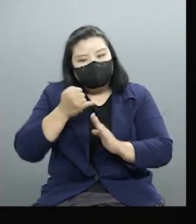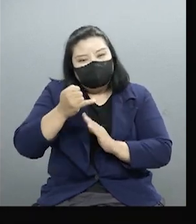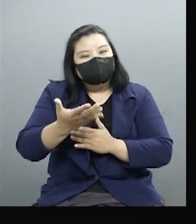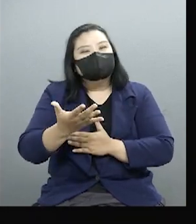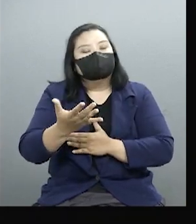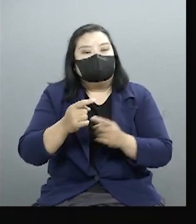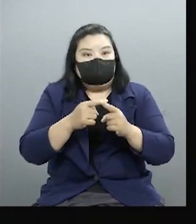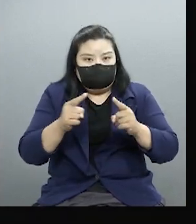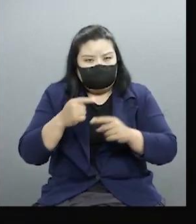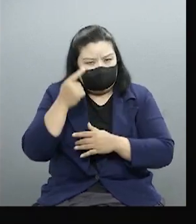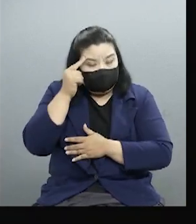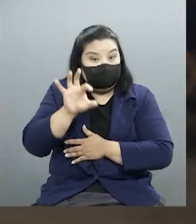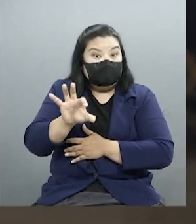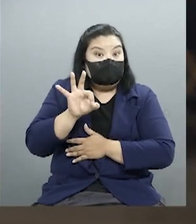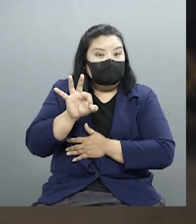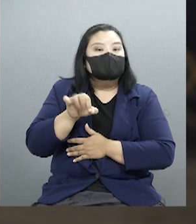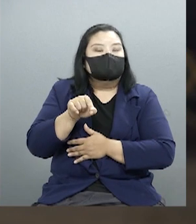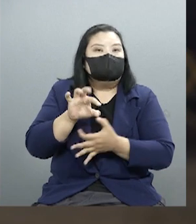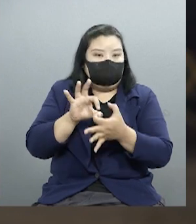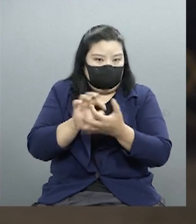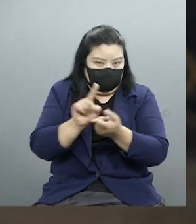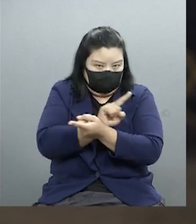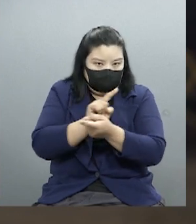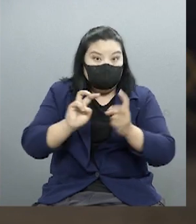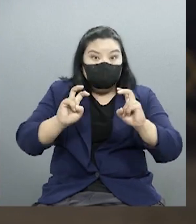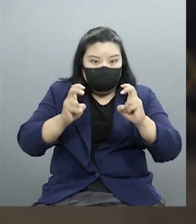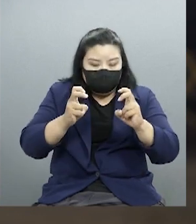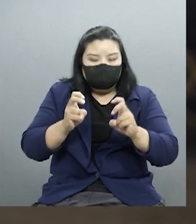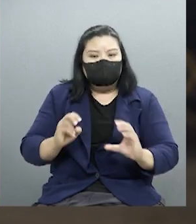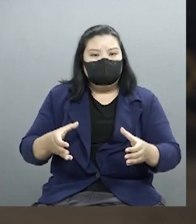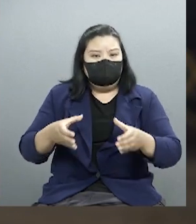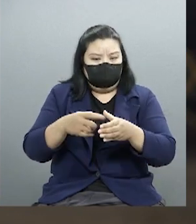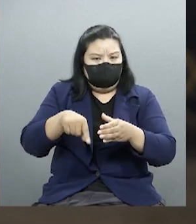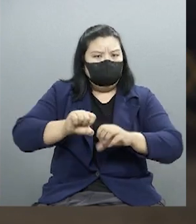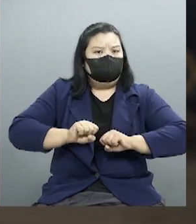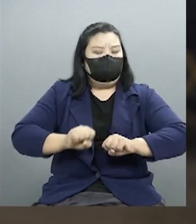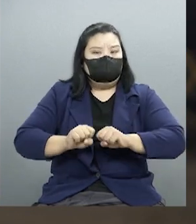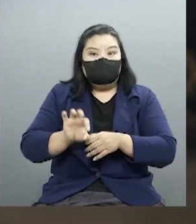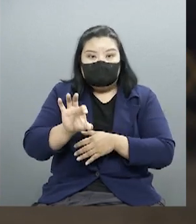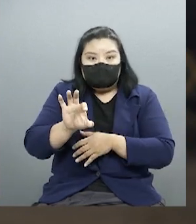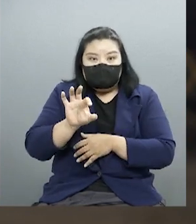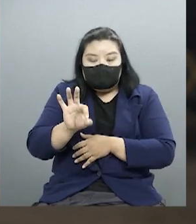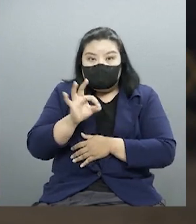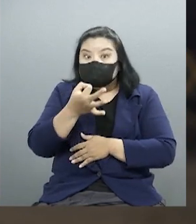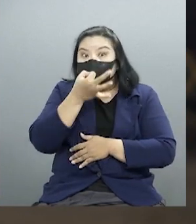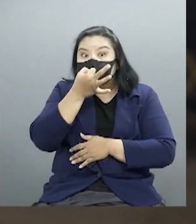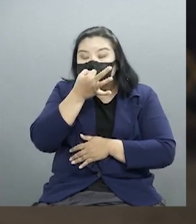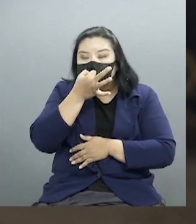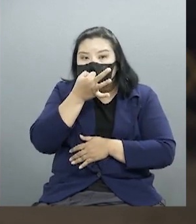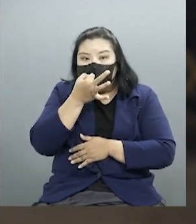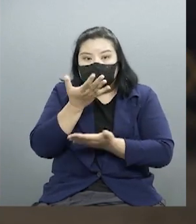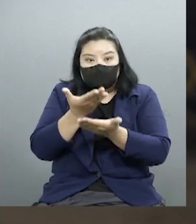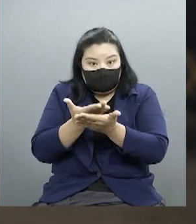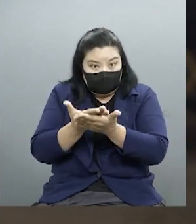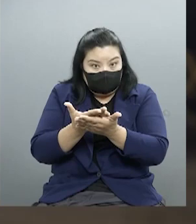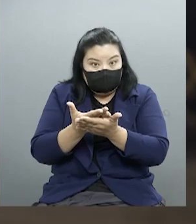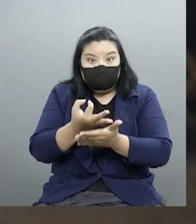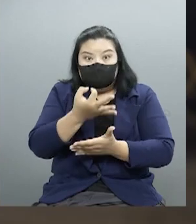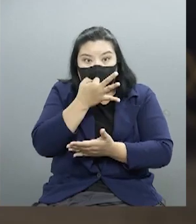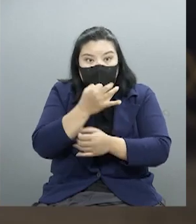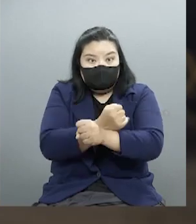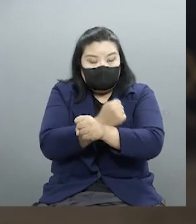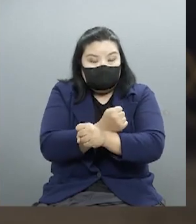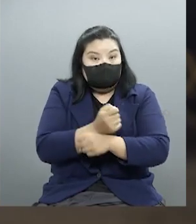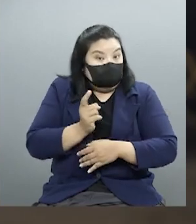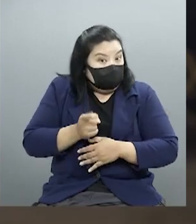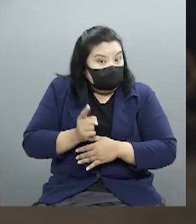ที่ตัดสินใจทำเรื่องนี้เรามองว่าบริบทของสังคมค่ะที่คนรุ่นใหม่บางกลุ่มเขามาทำอาชีพนี้เพื่อเป็นรายได้ไม่ใช่รายได้เสริมนะคะ